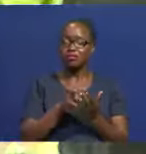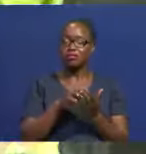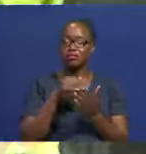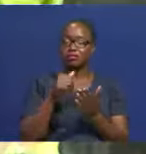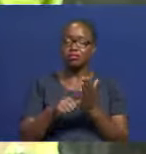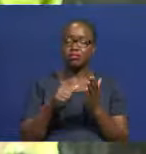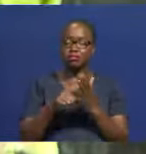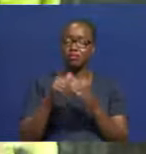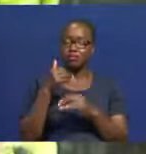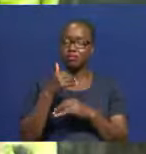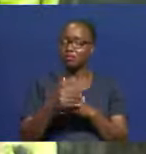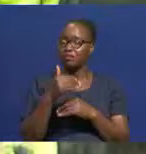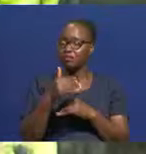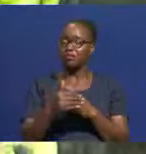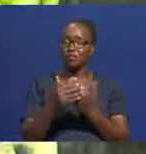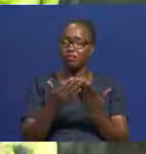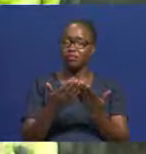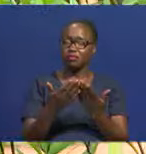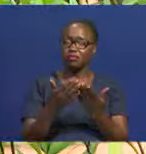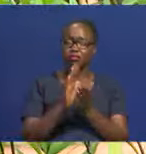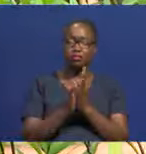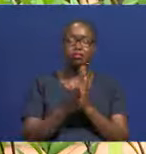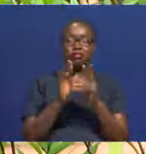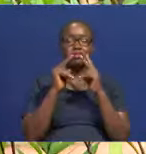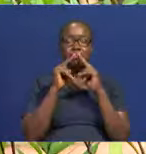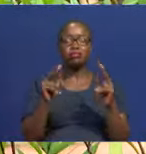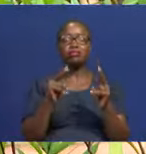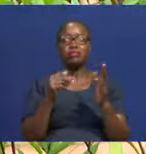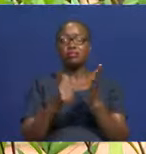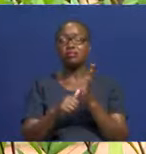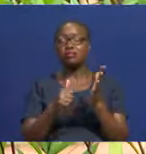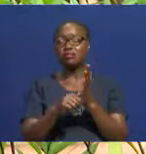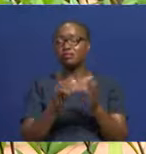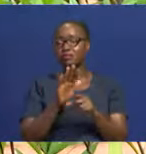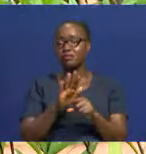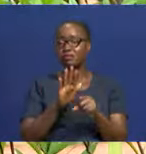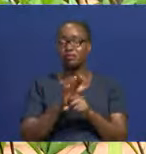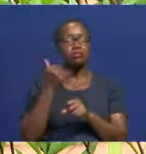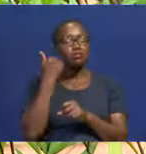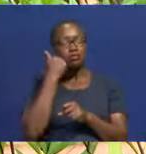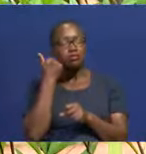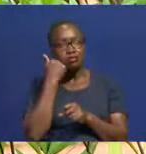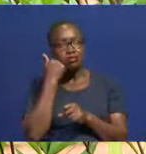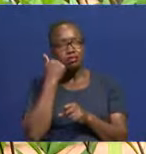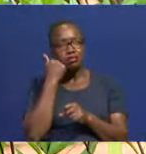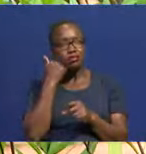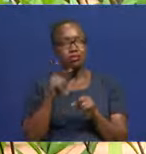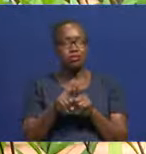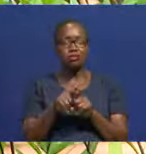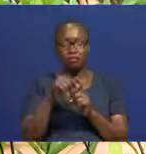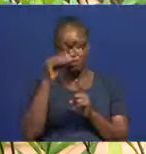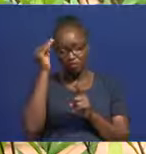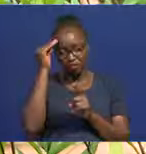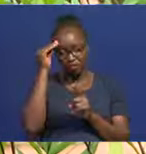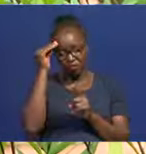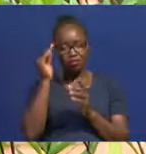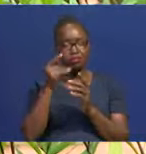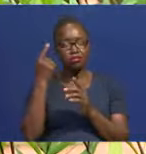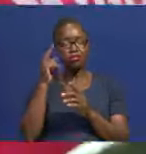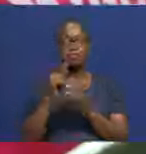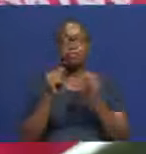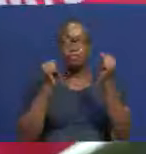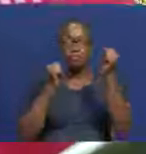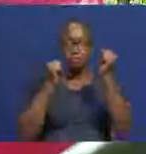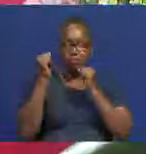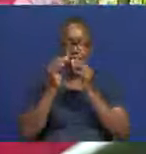shida tupu kule. Bila amani, shida nyingi na magonjwa, hata elimu. For military